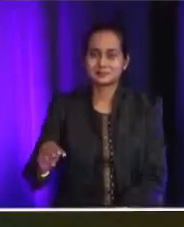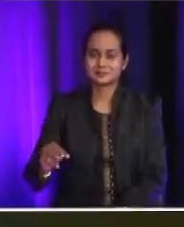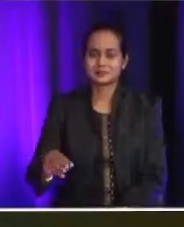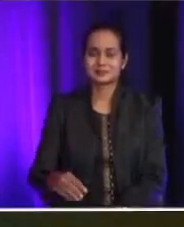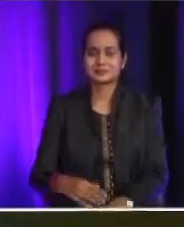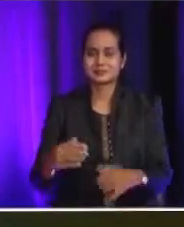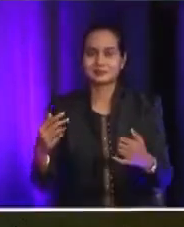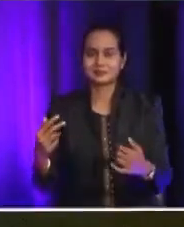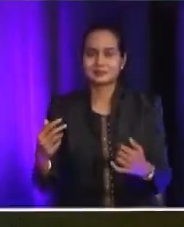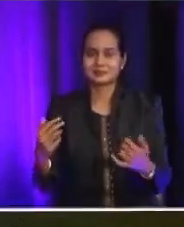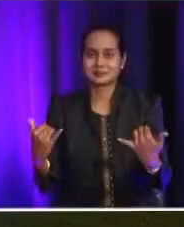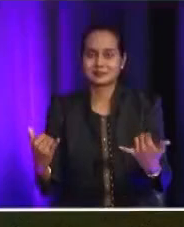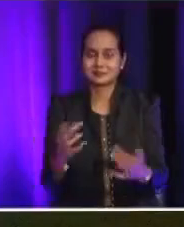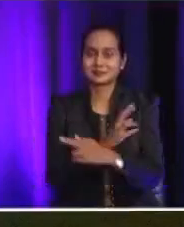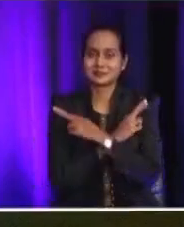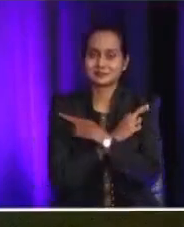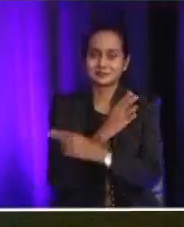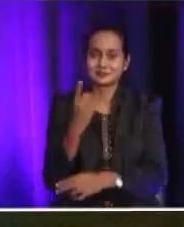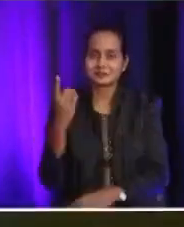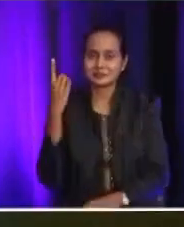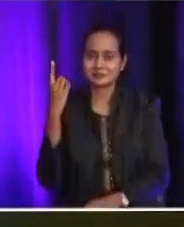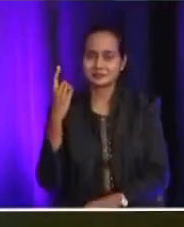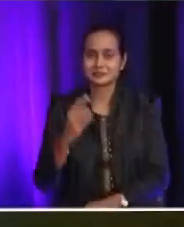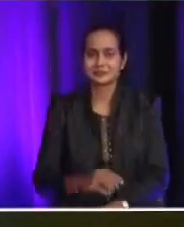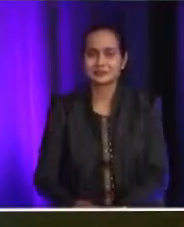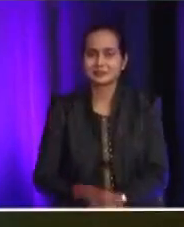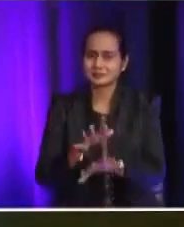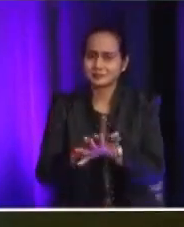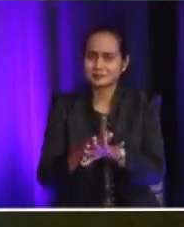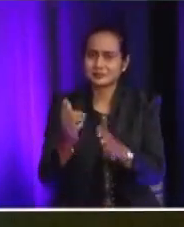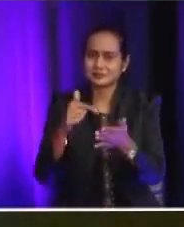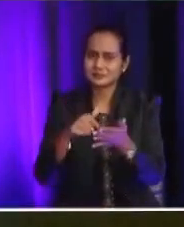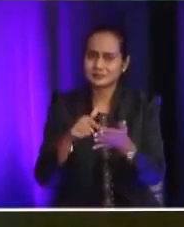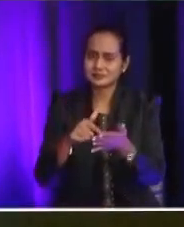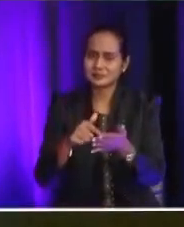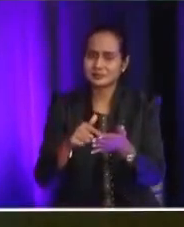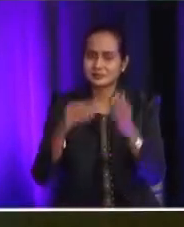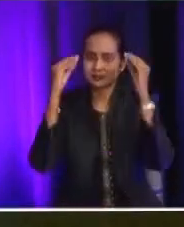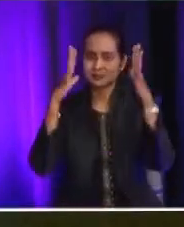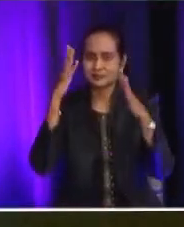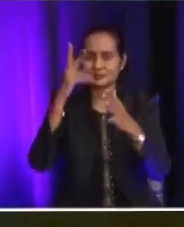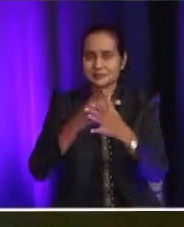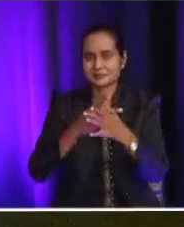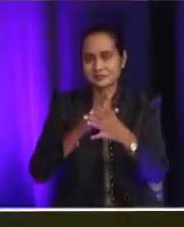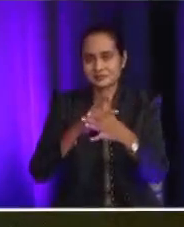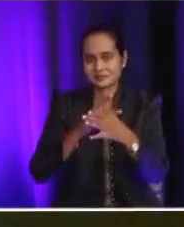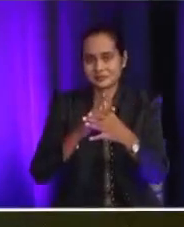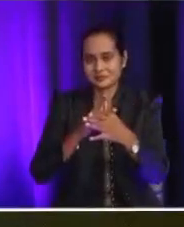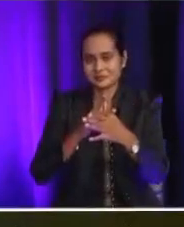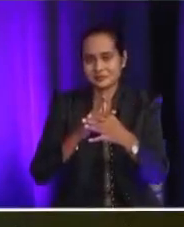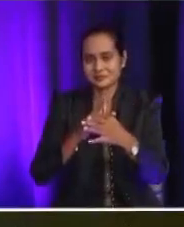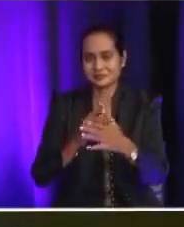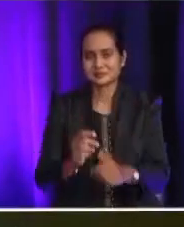dulu. Kepada anda semua, jangan ke mana-mana. Selepas ini banyak lagi perkara-perkara yang Cikgu Zainab akan kongsikan kepada anda semua semuanya di dalam